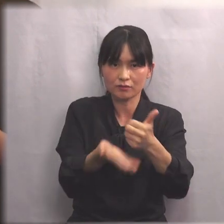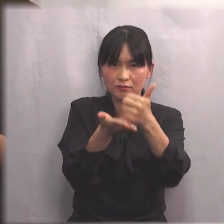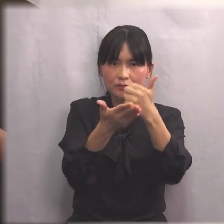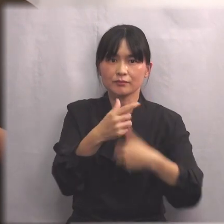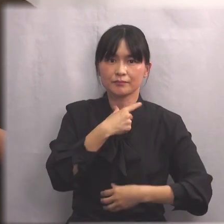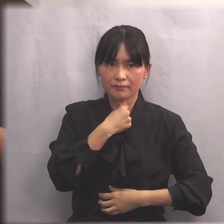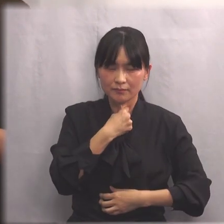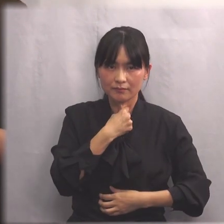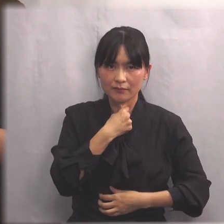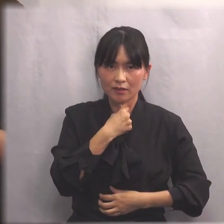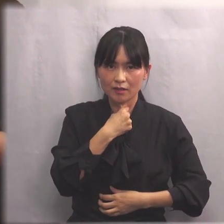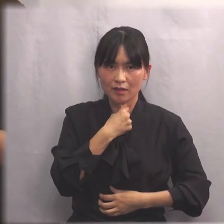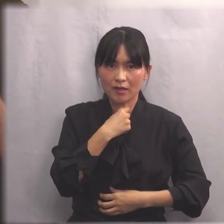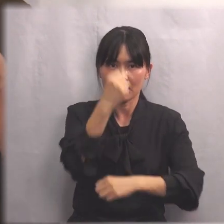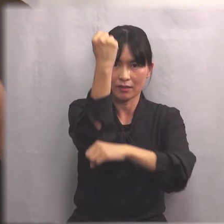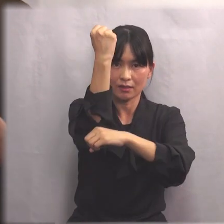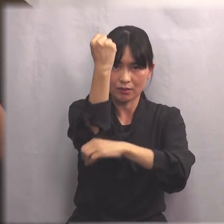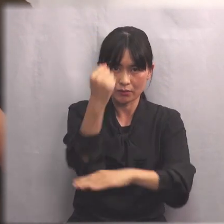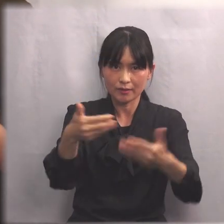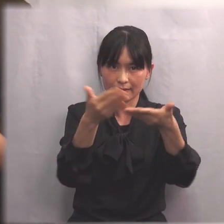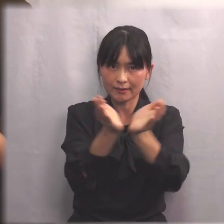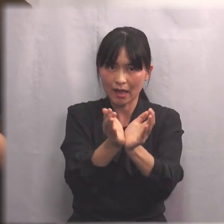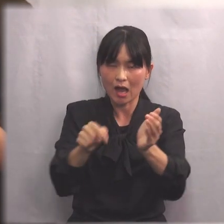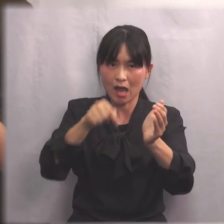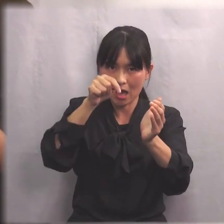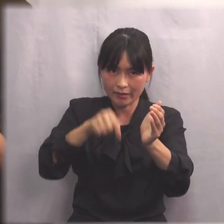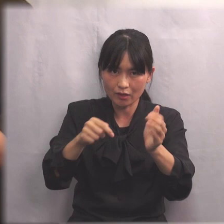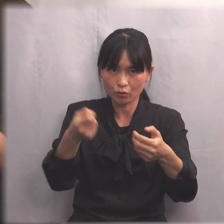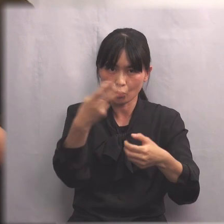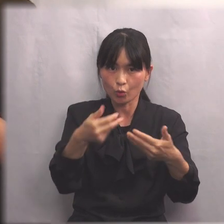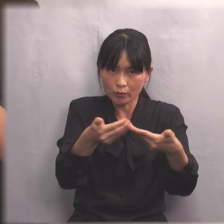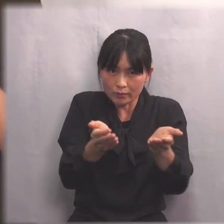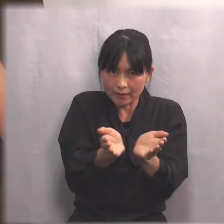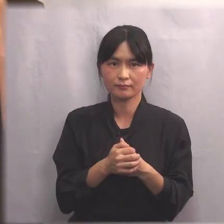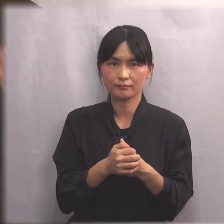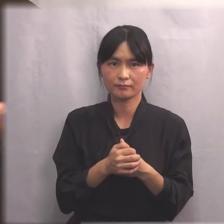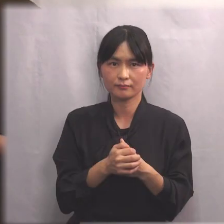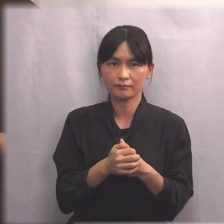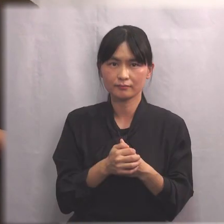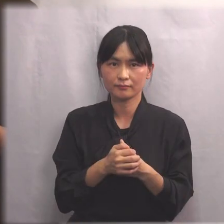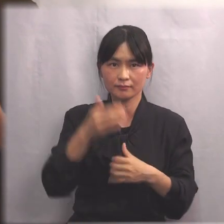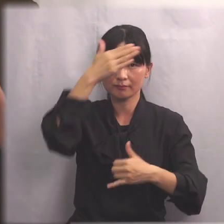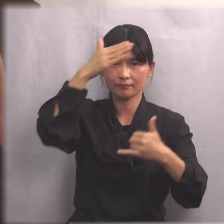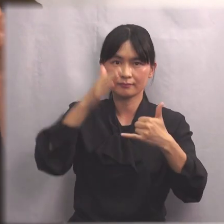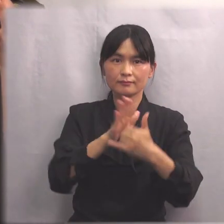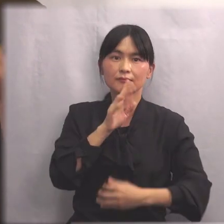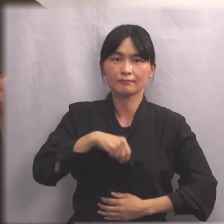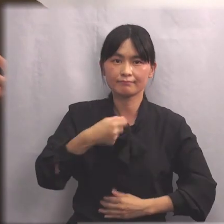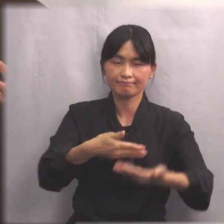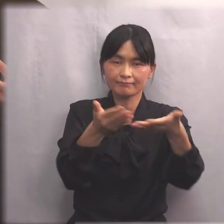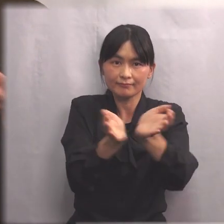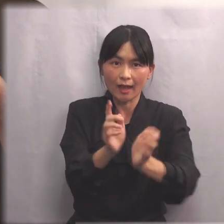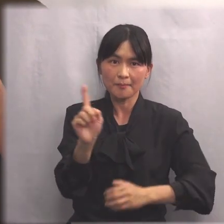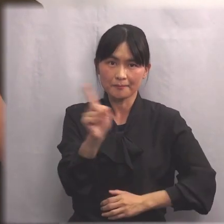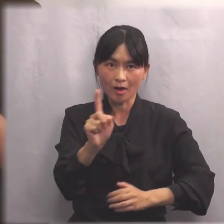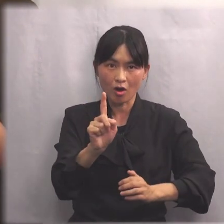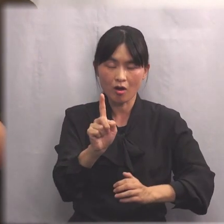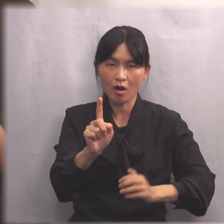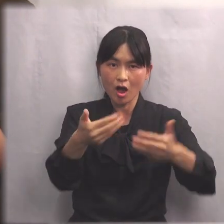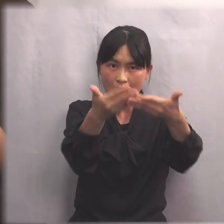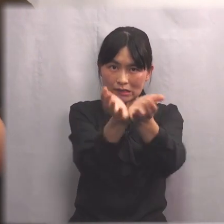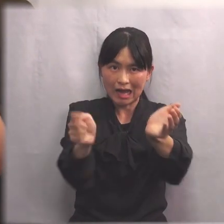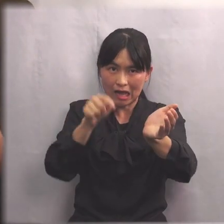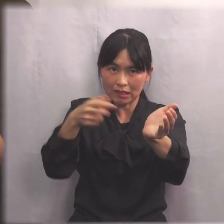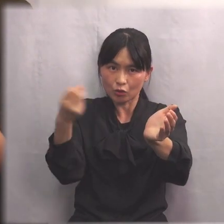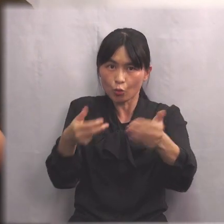네, 청년정의당은 기본적으로 당내 당의 성격을 가지고 기본 정당이 되는 정의당으로부터 얼마간